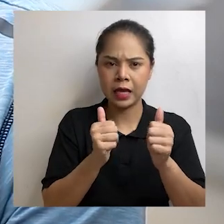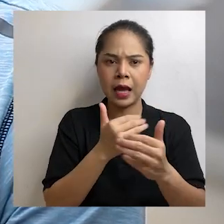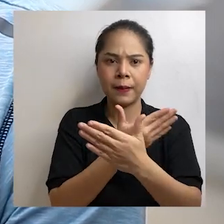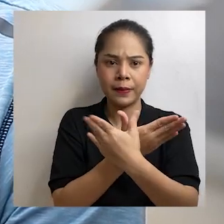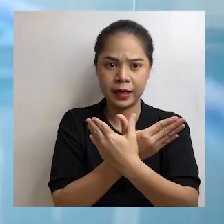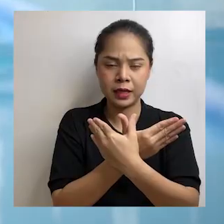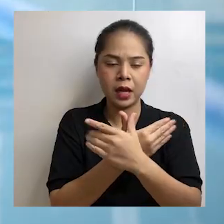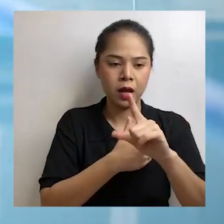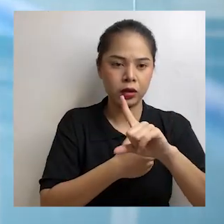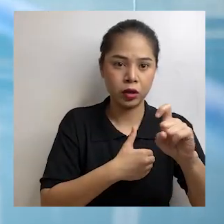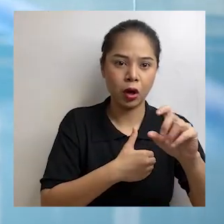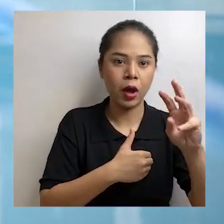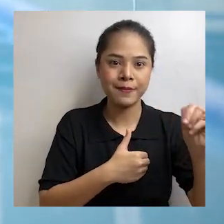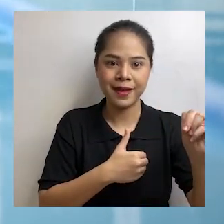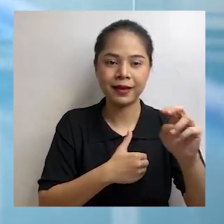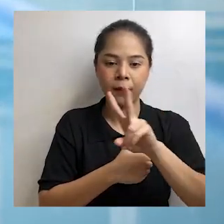สื้อ200เมตรครับ